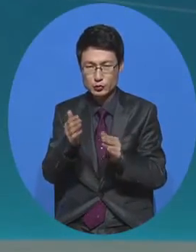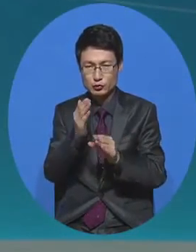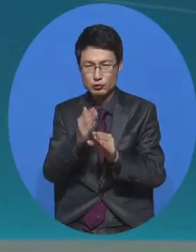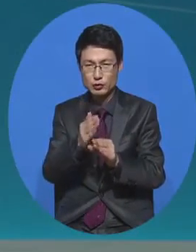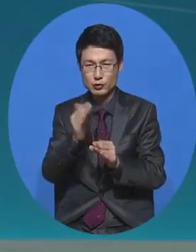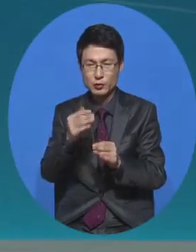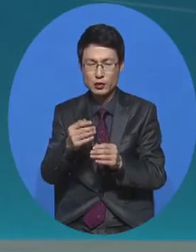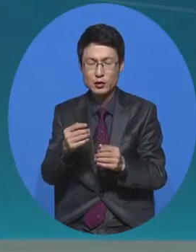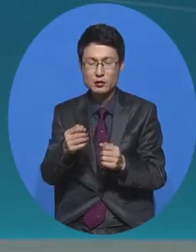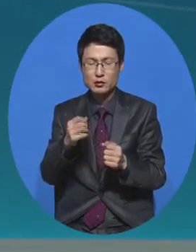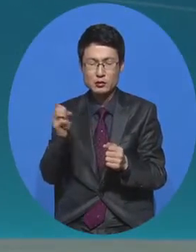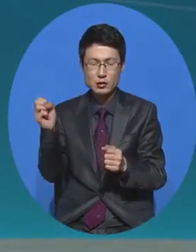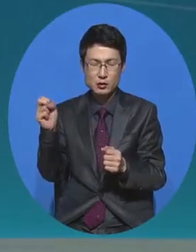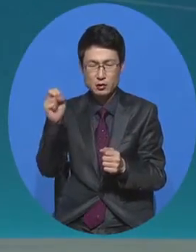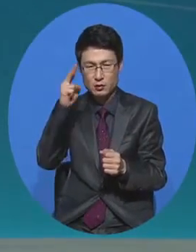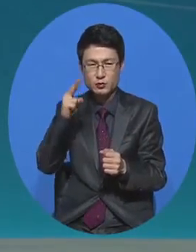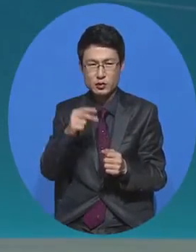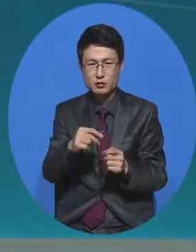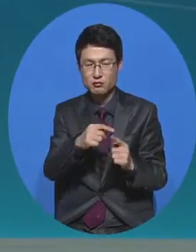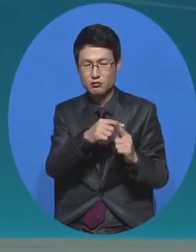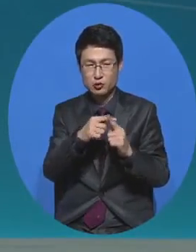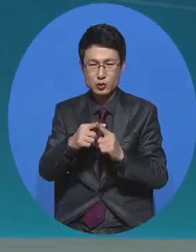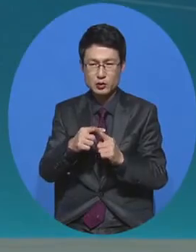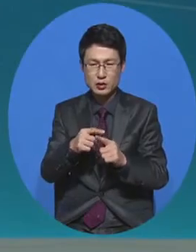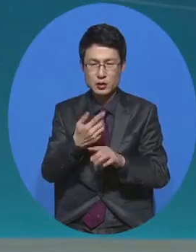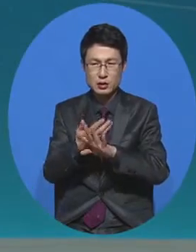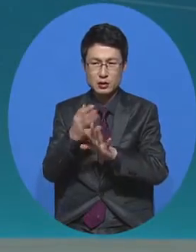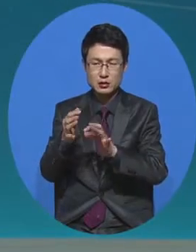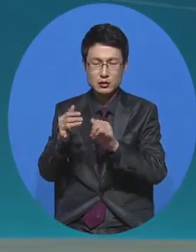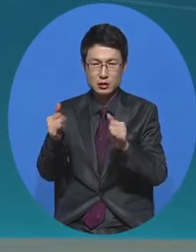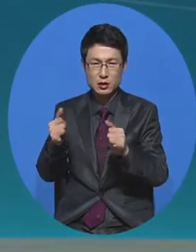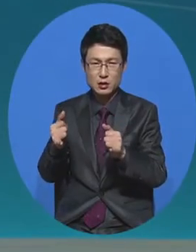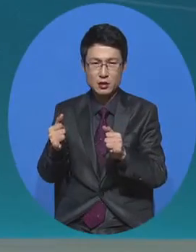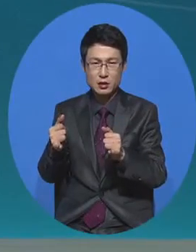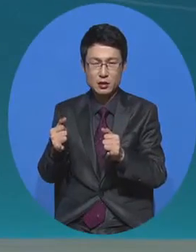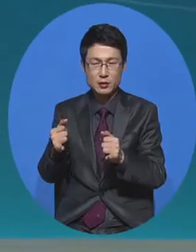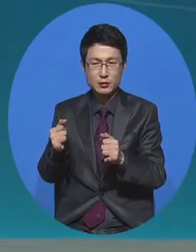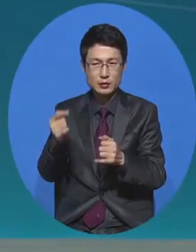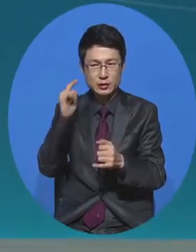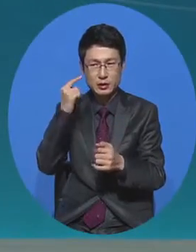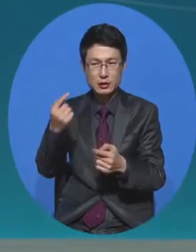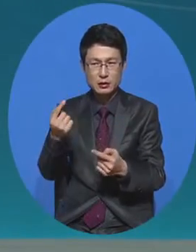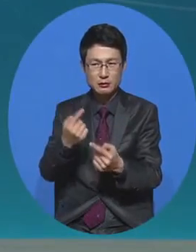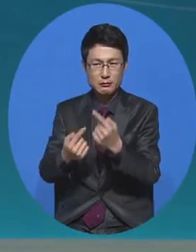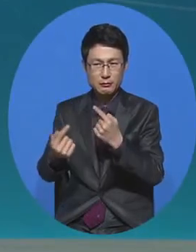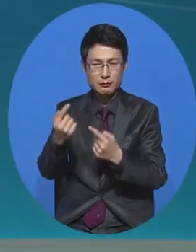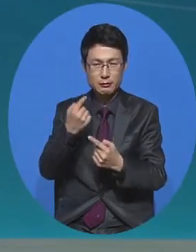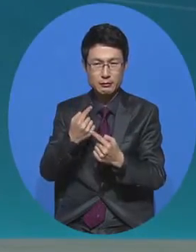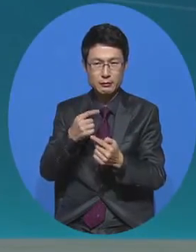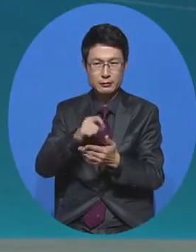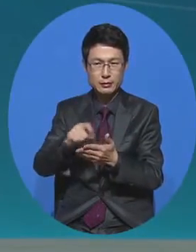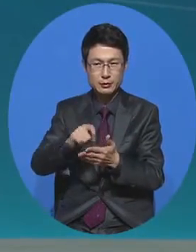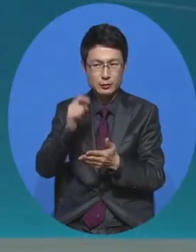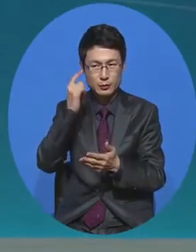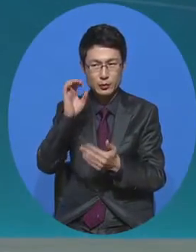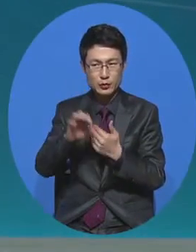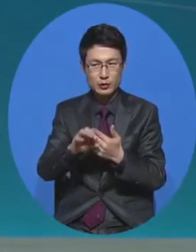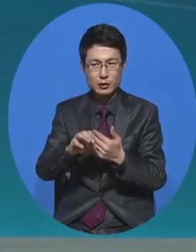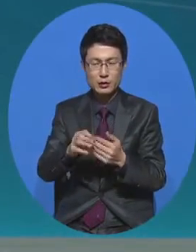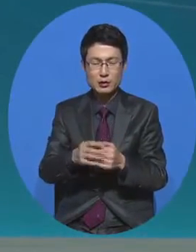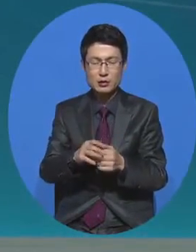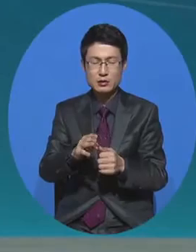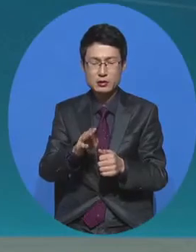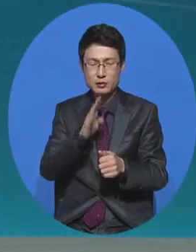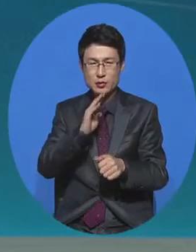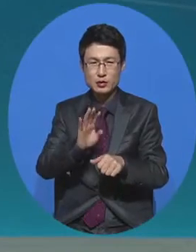갑자기 일방적으로 소수의견을 교과서에 실으려 고 하니까 이렇게 쿠데타 적인 1종 역사